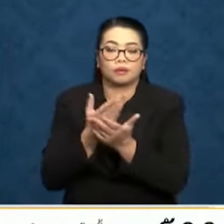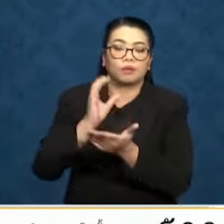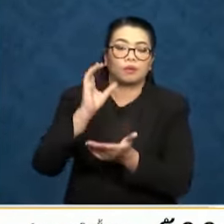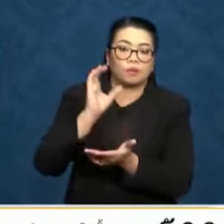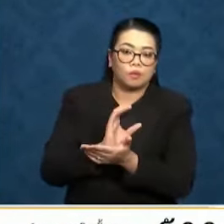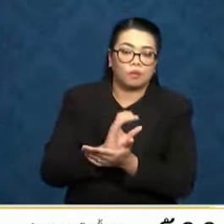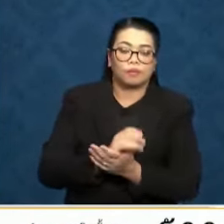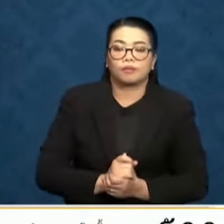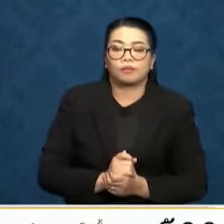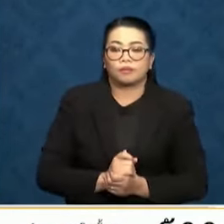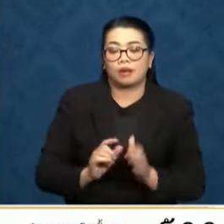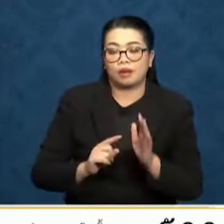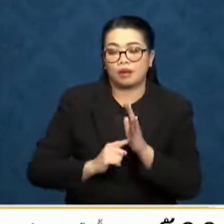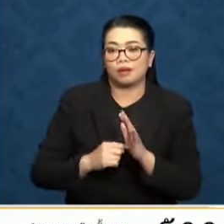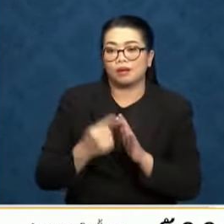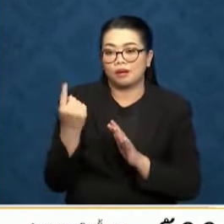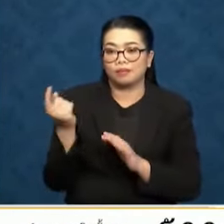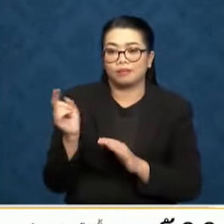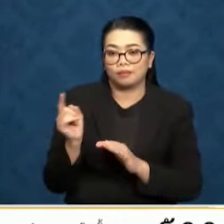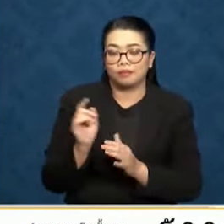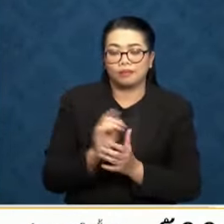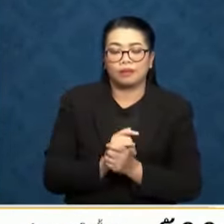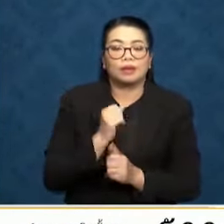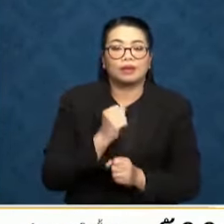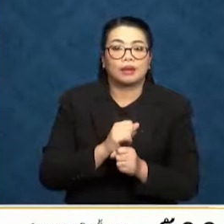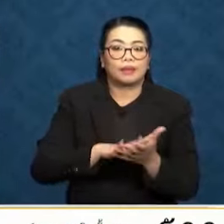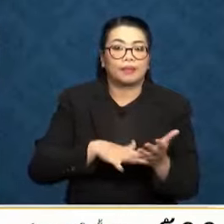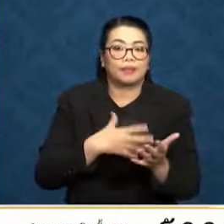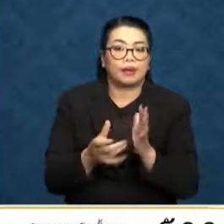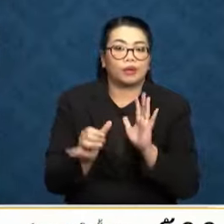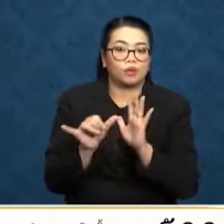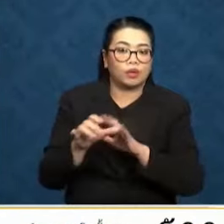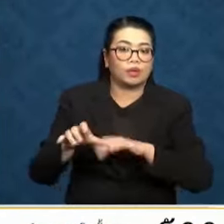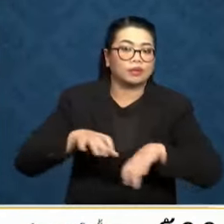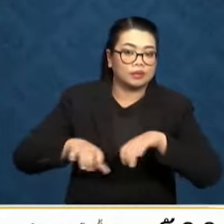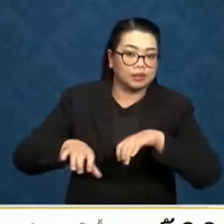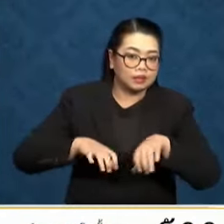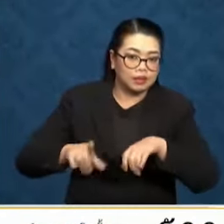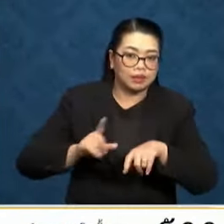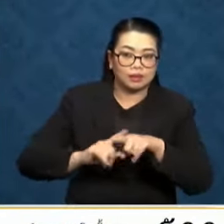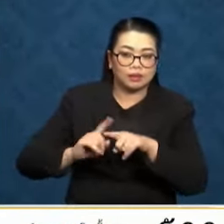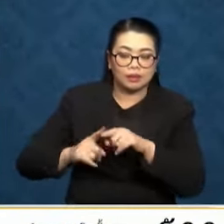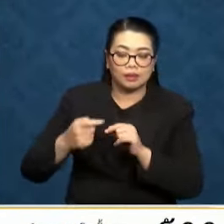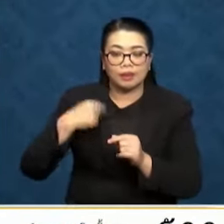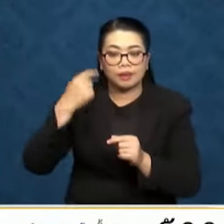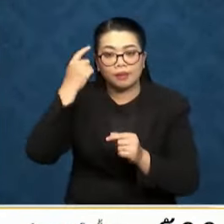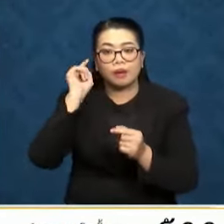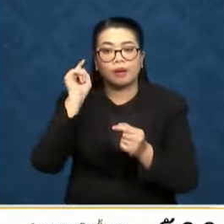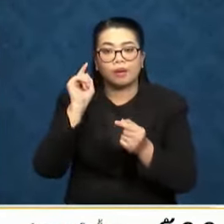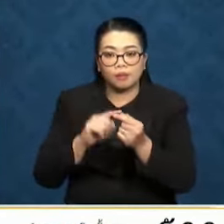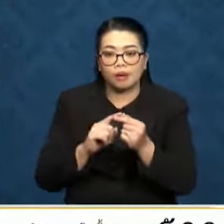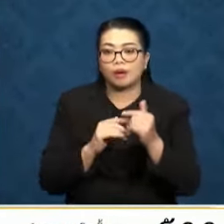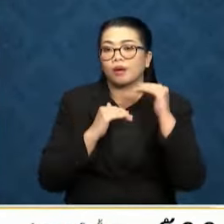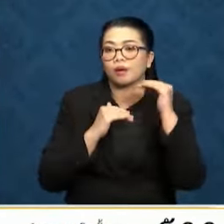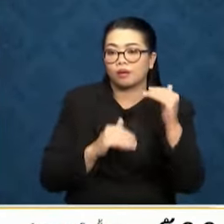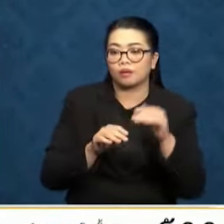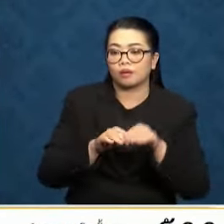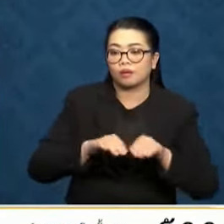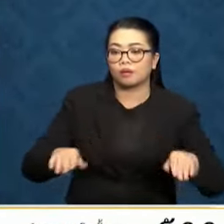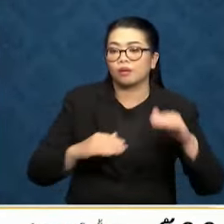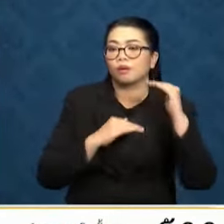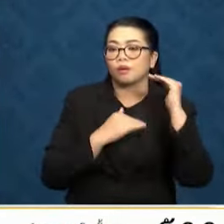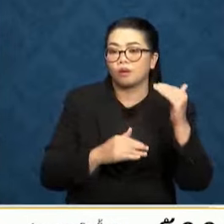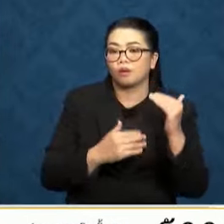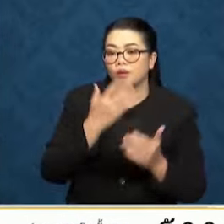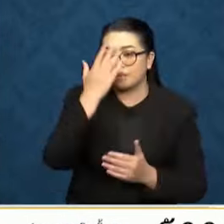เราเริ่มกันด้วยการทำยุทธศาสตร์การจัดสรรที่มีเป้าหมายและมีกรอบงบประมาณค่ะเพื่อให้